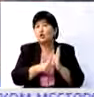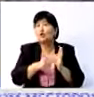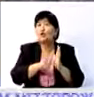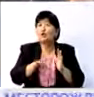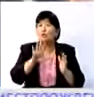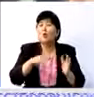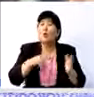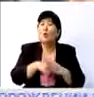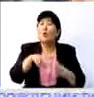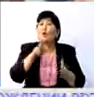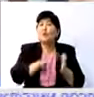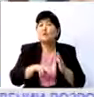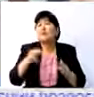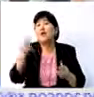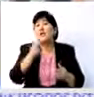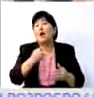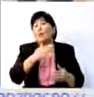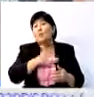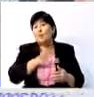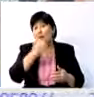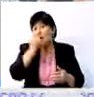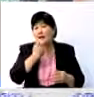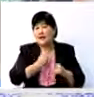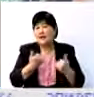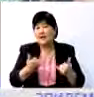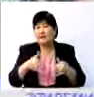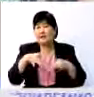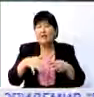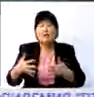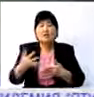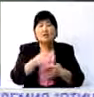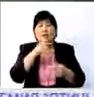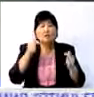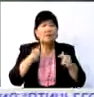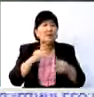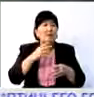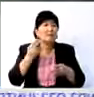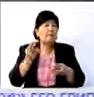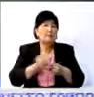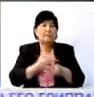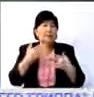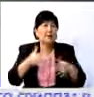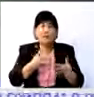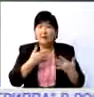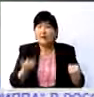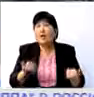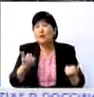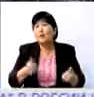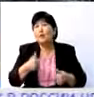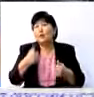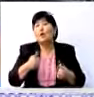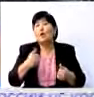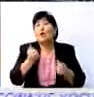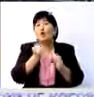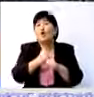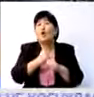до 80 центнеров. Благодаря современной технике все собрали в срок и без потерь. В честь праздника состоялся турнир «Тюе